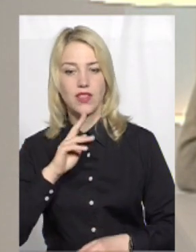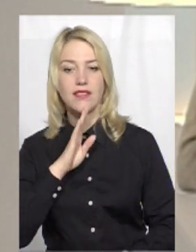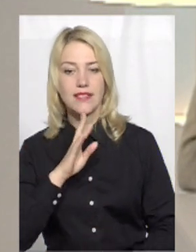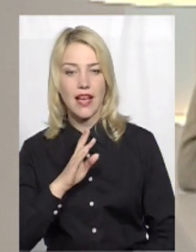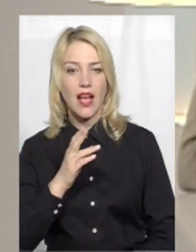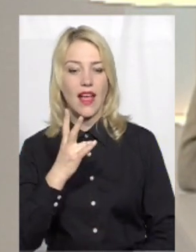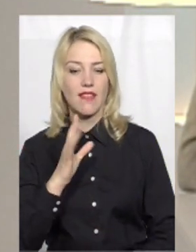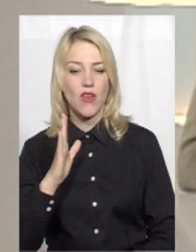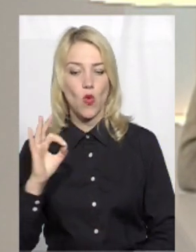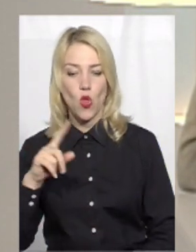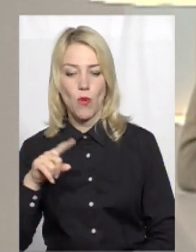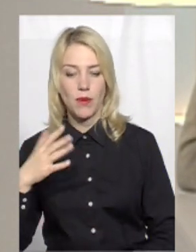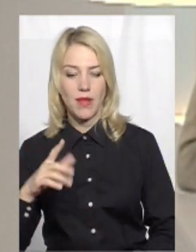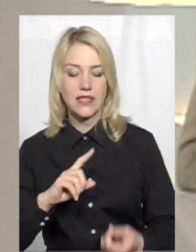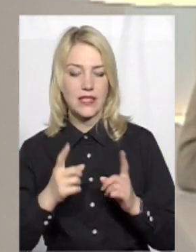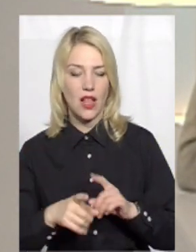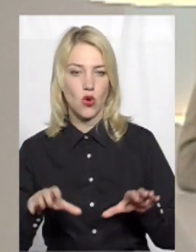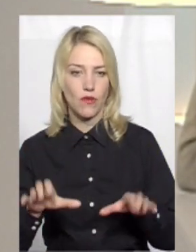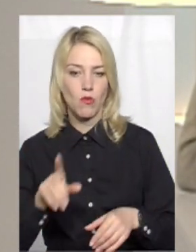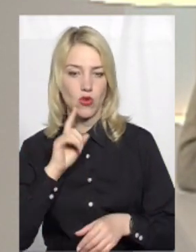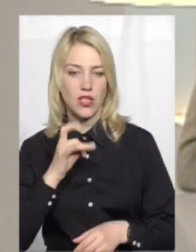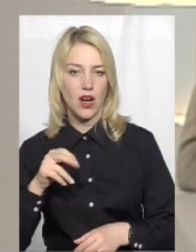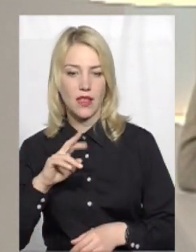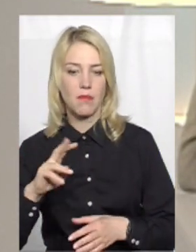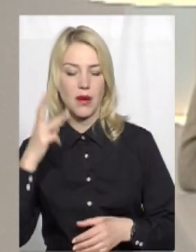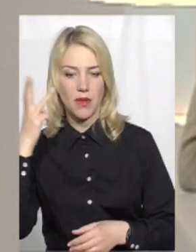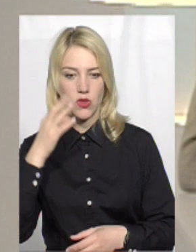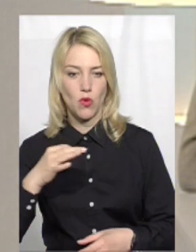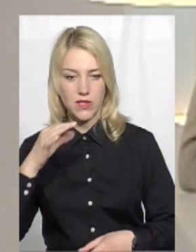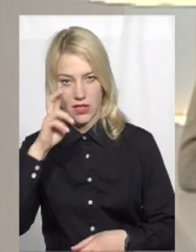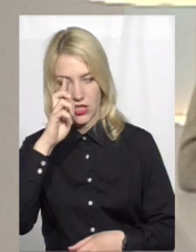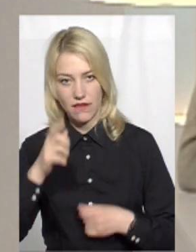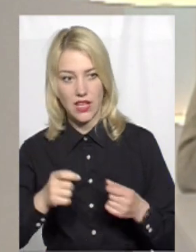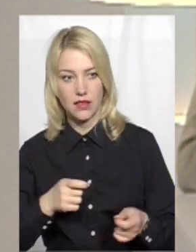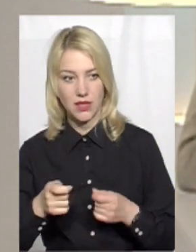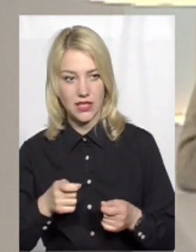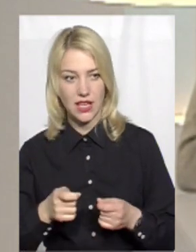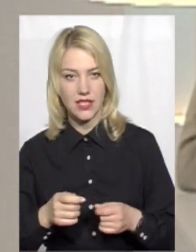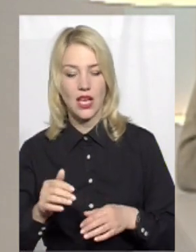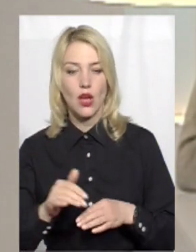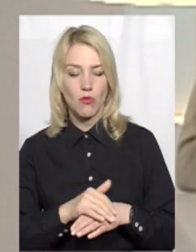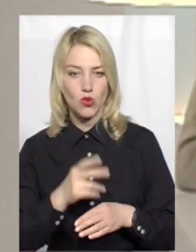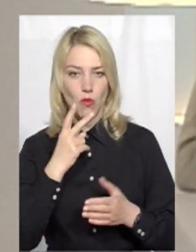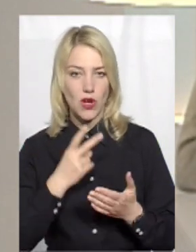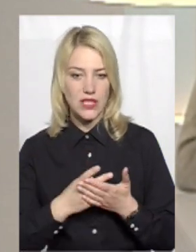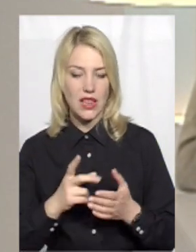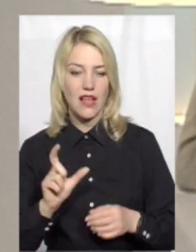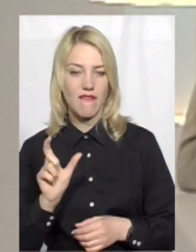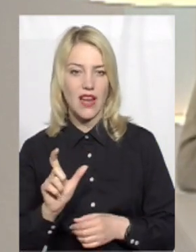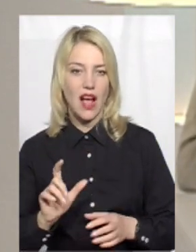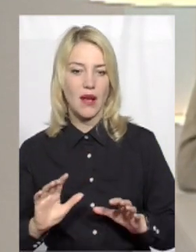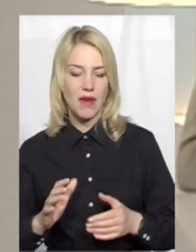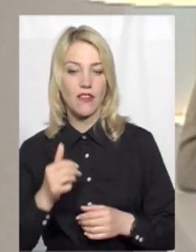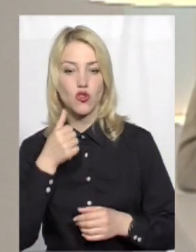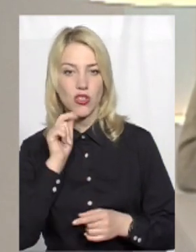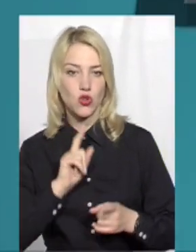5 стала головою молодіжної ради при Хмельницькій обласній державній адміністрації. Прошу показати фрагменти із